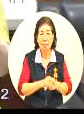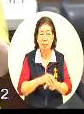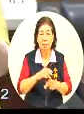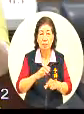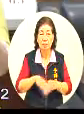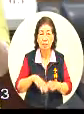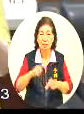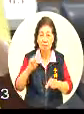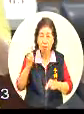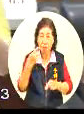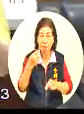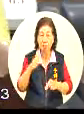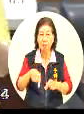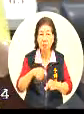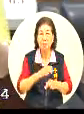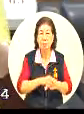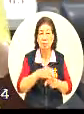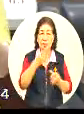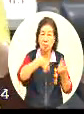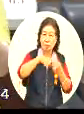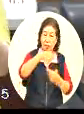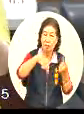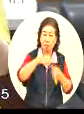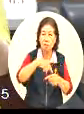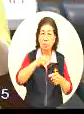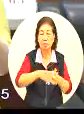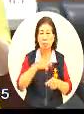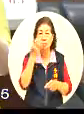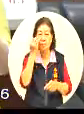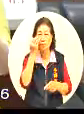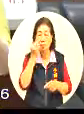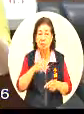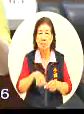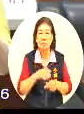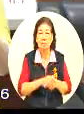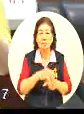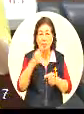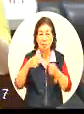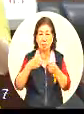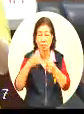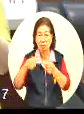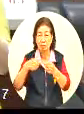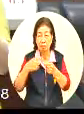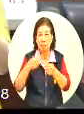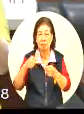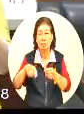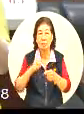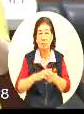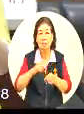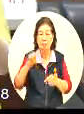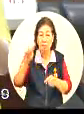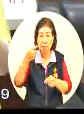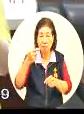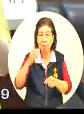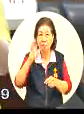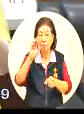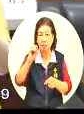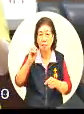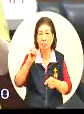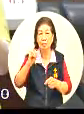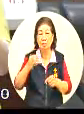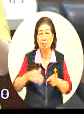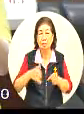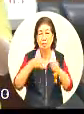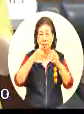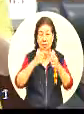矿城市那后来又转型一个观光那现在他每一年都有100多万人去当地参